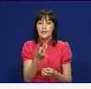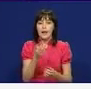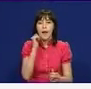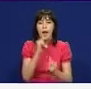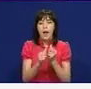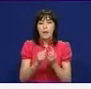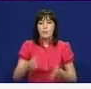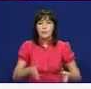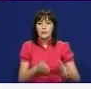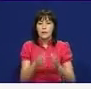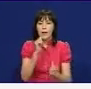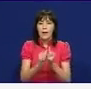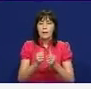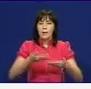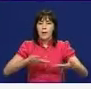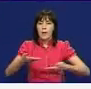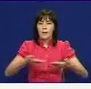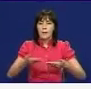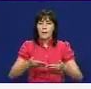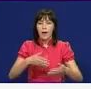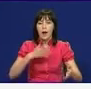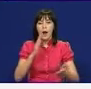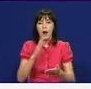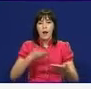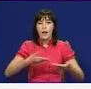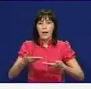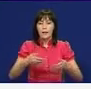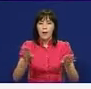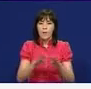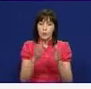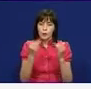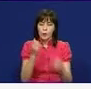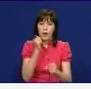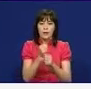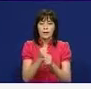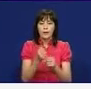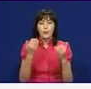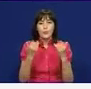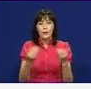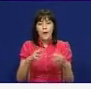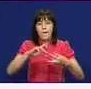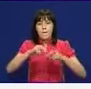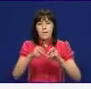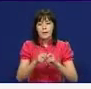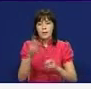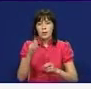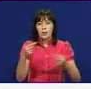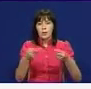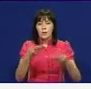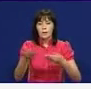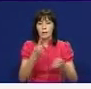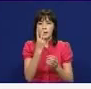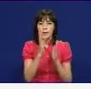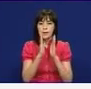жол әрбір қадамнан тұрады. Ал қадам бұл бүгінгі атқарып отырған бүгінгі мәселе бұл 100 қадам. Екінші